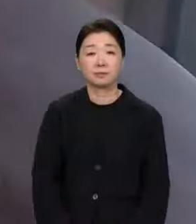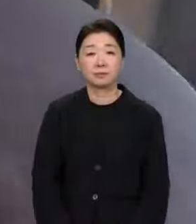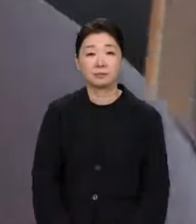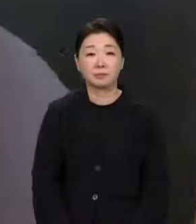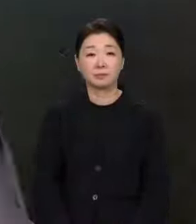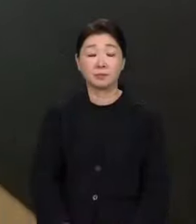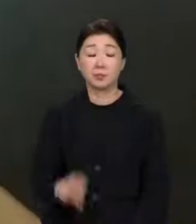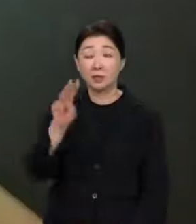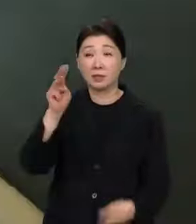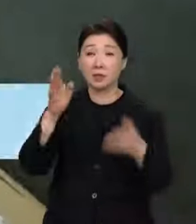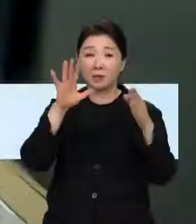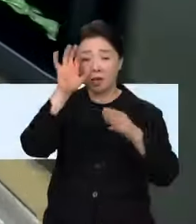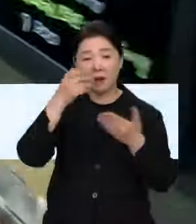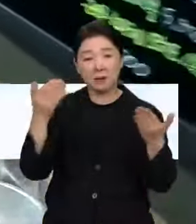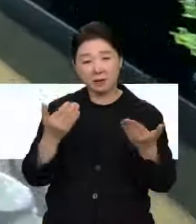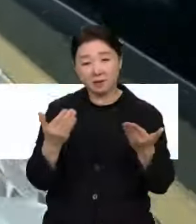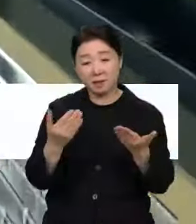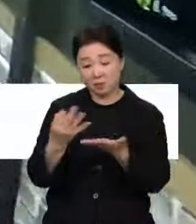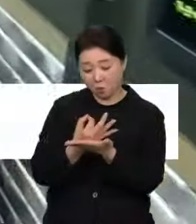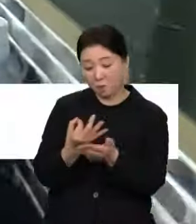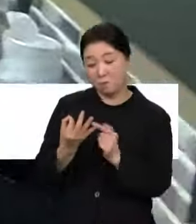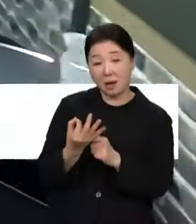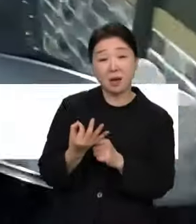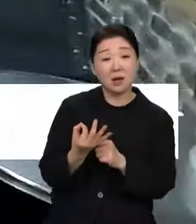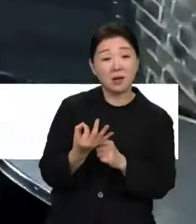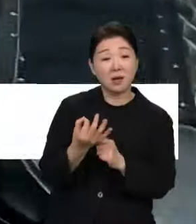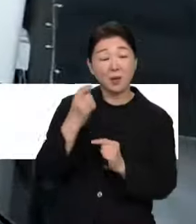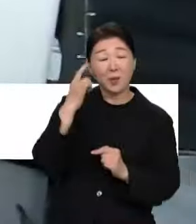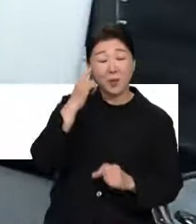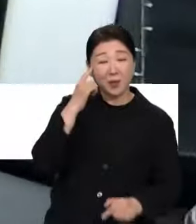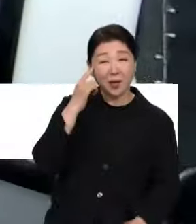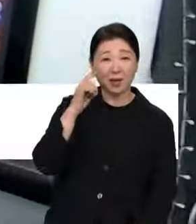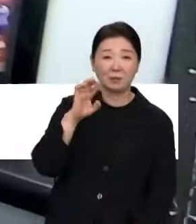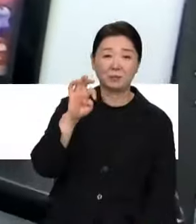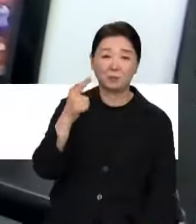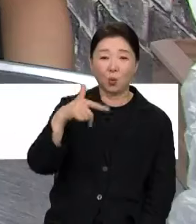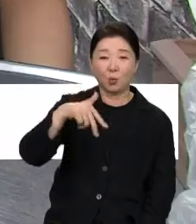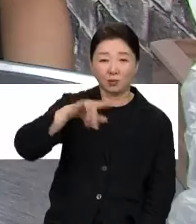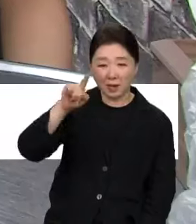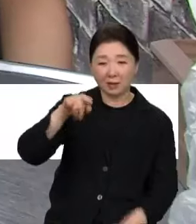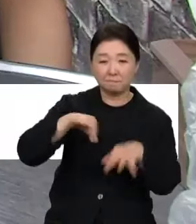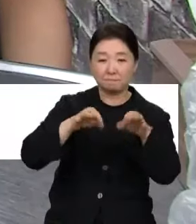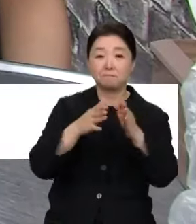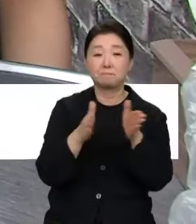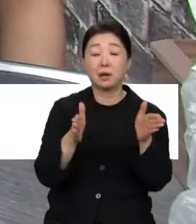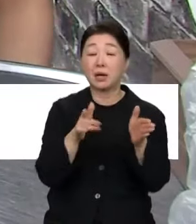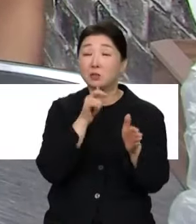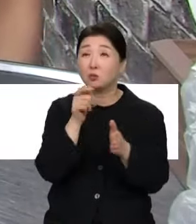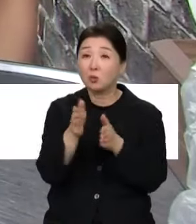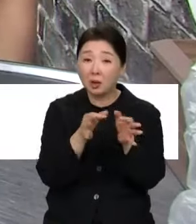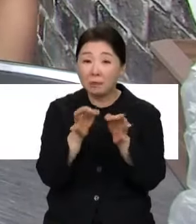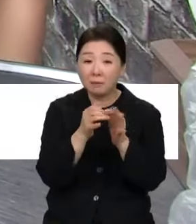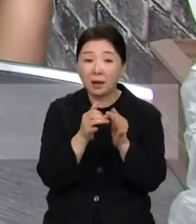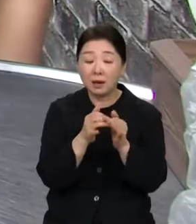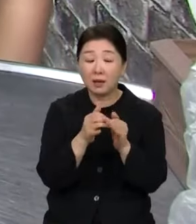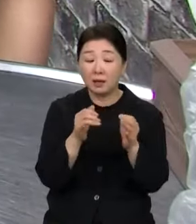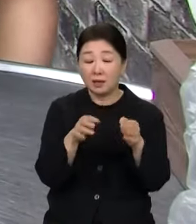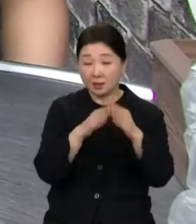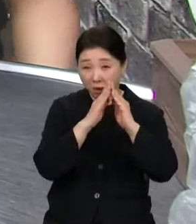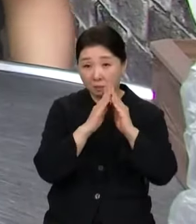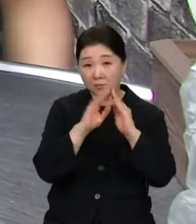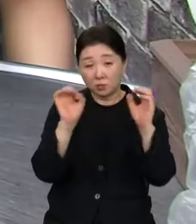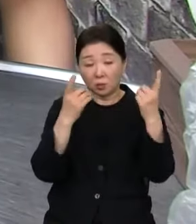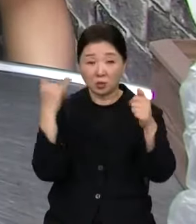꼬박 3년간 아르바이트를 한 돈으로 최근 포차를 연 20대 자영업자들. 개업하자마자 전화 한 통을